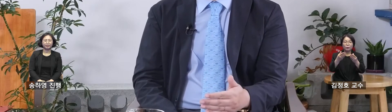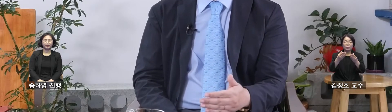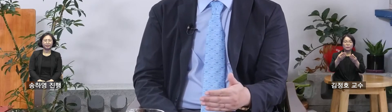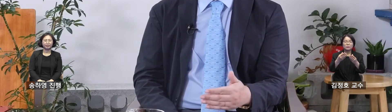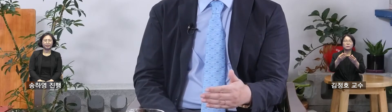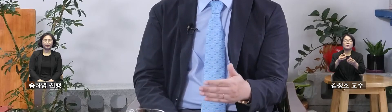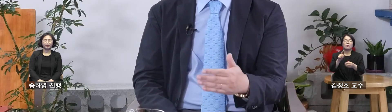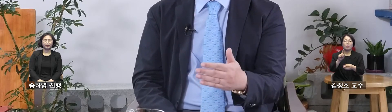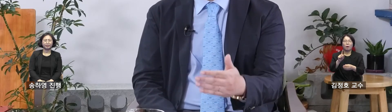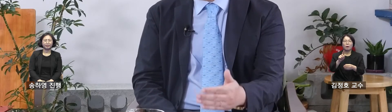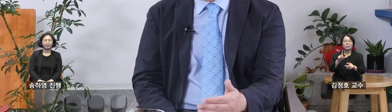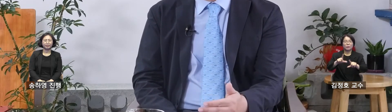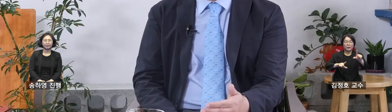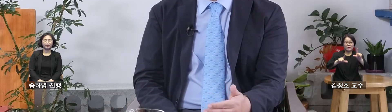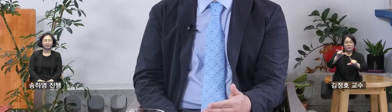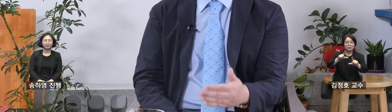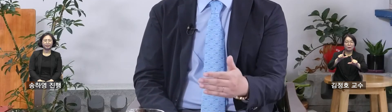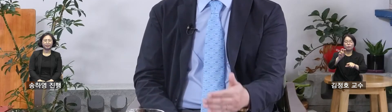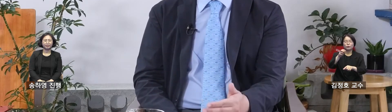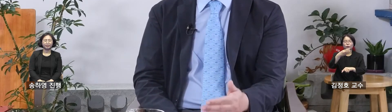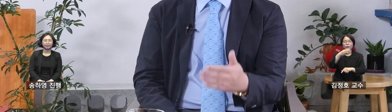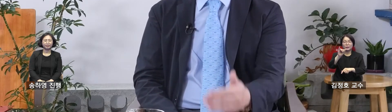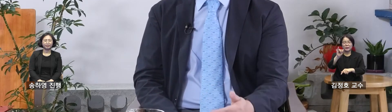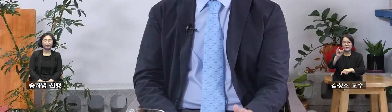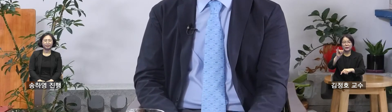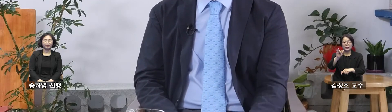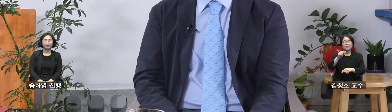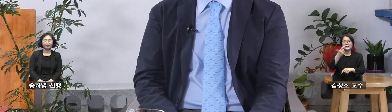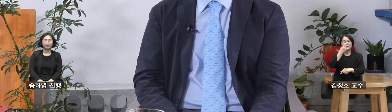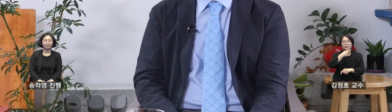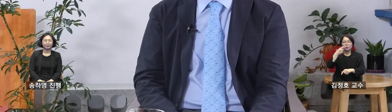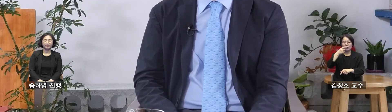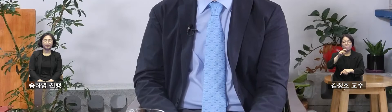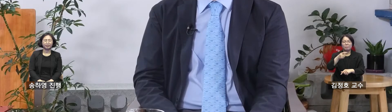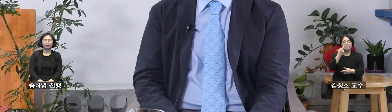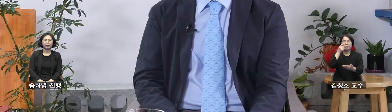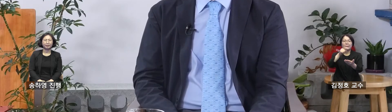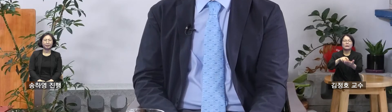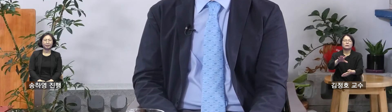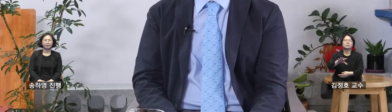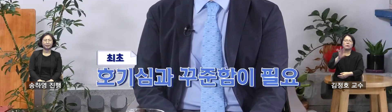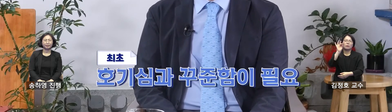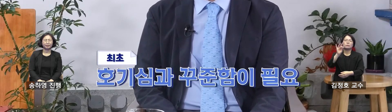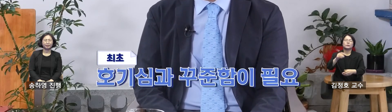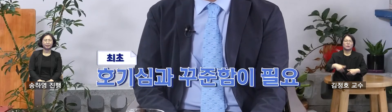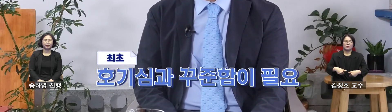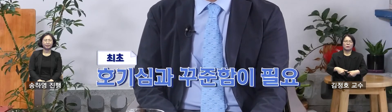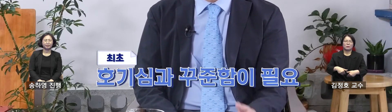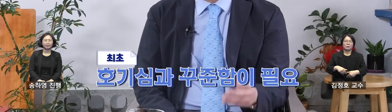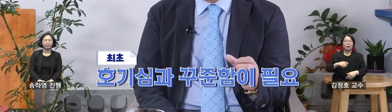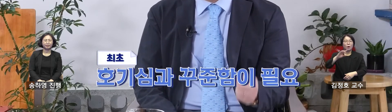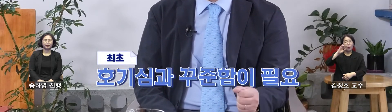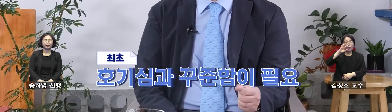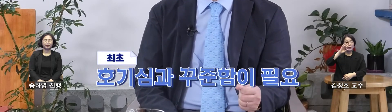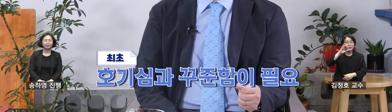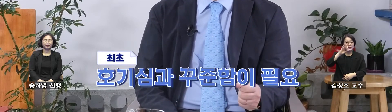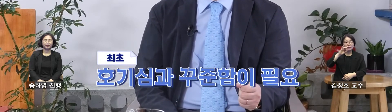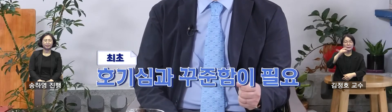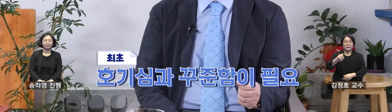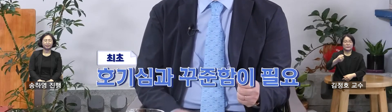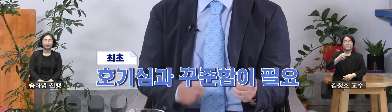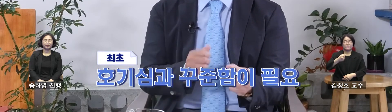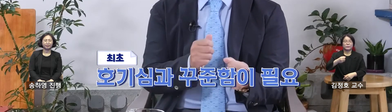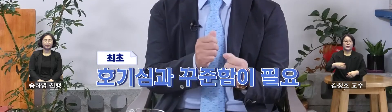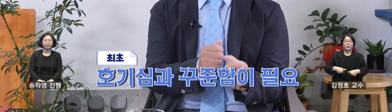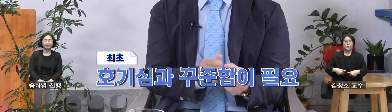물리든 이론이든 발견이 이게 처음이어야 된다는 거예요. 그거는 이제 호기심이라는 원동력이 하나가